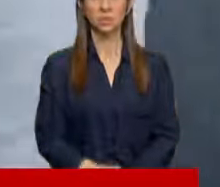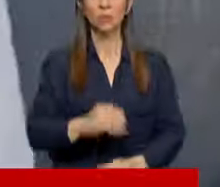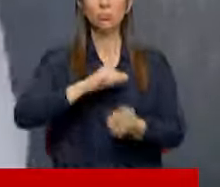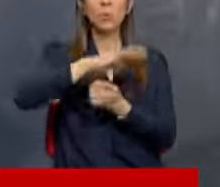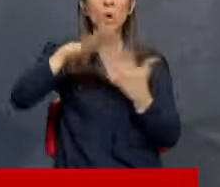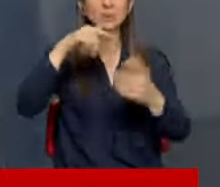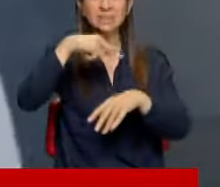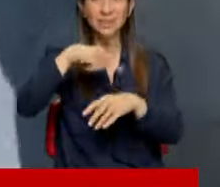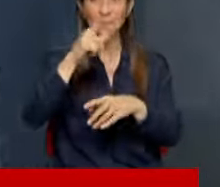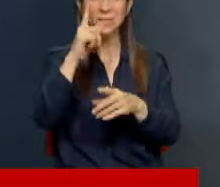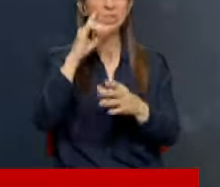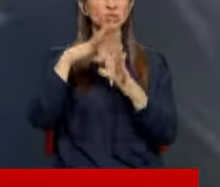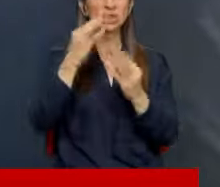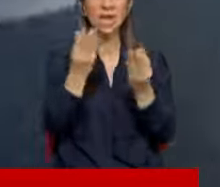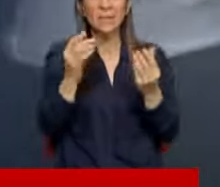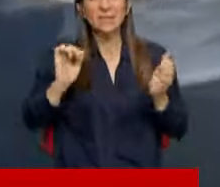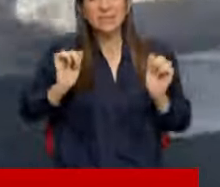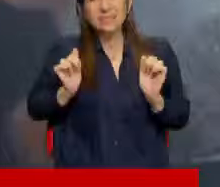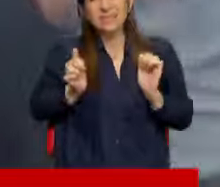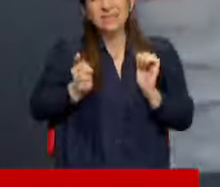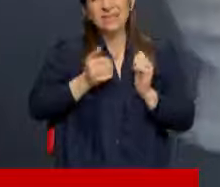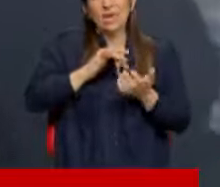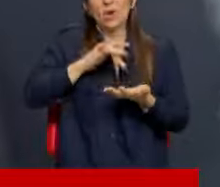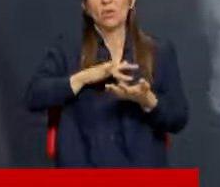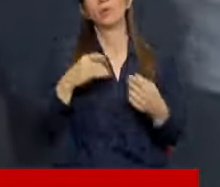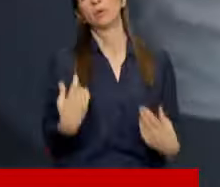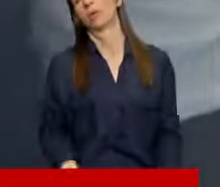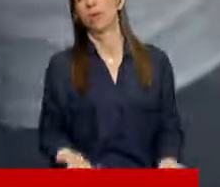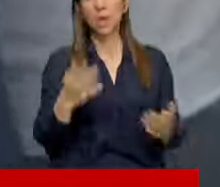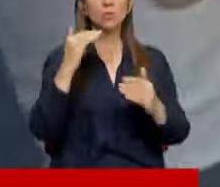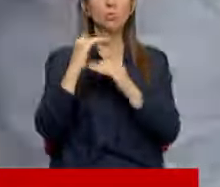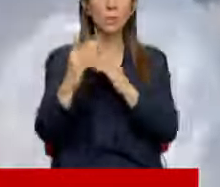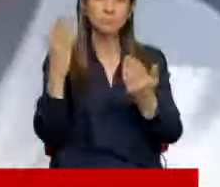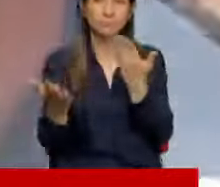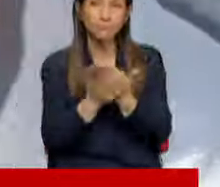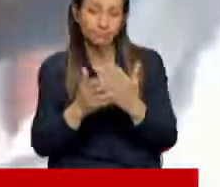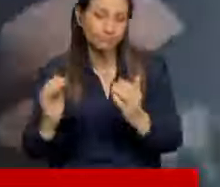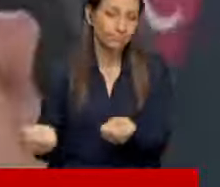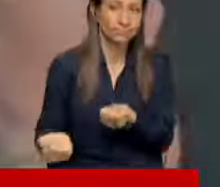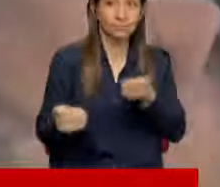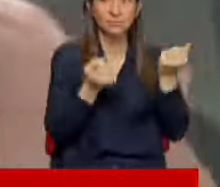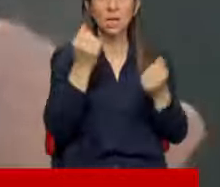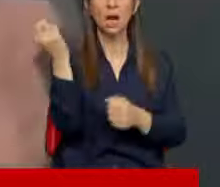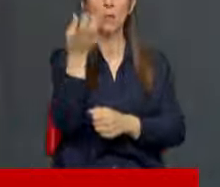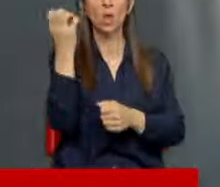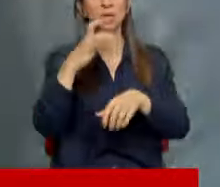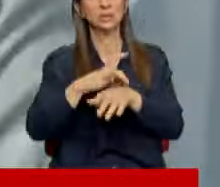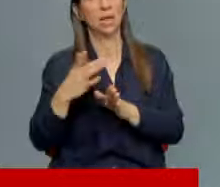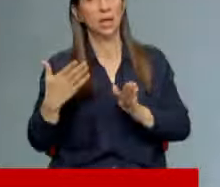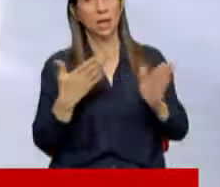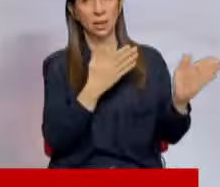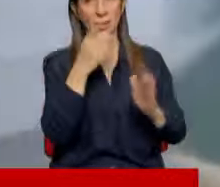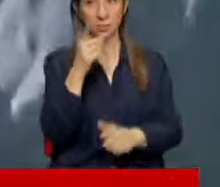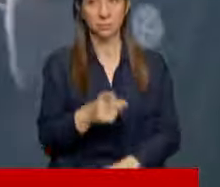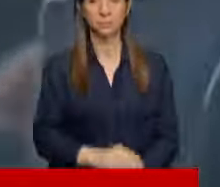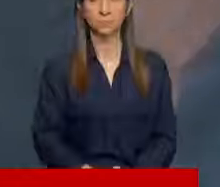Çıkan arbede sırasında bir kişi kalabalığın tam ortasında kaldı, fenalaştı. Vatandaşlar tarafından taşınan şahıs ambulansla hastaneye